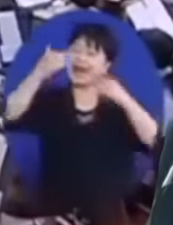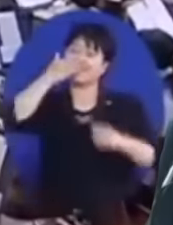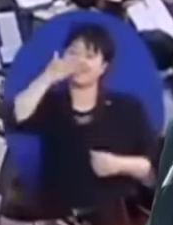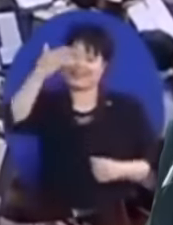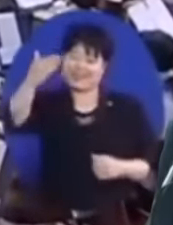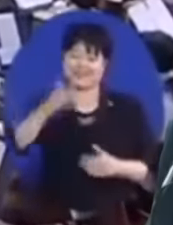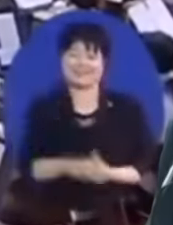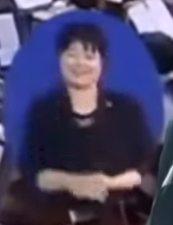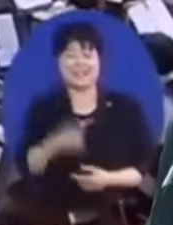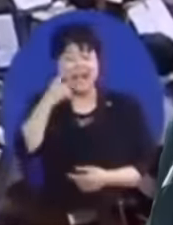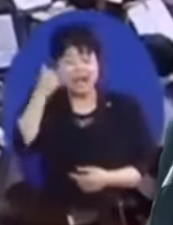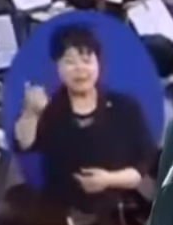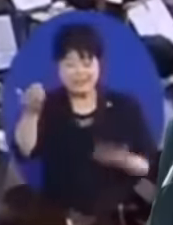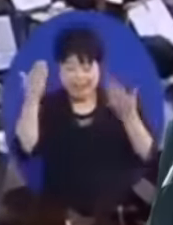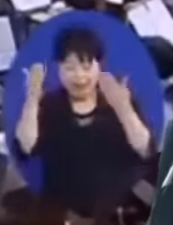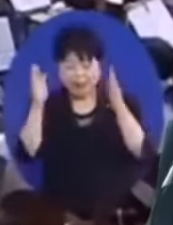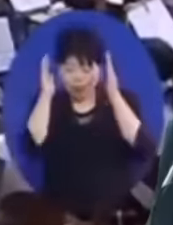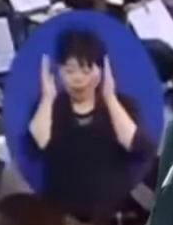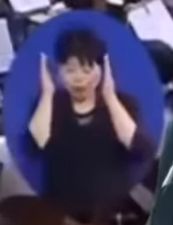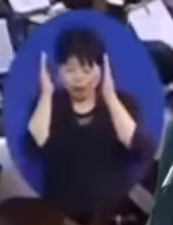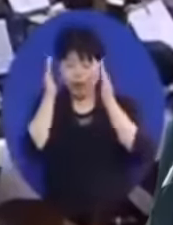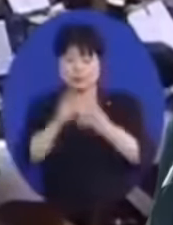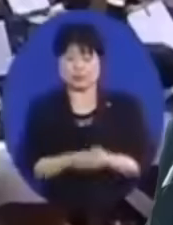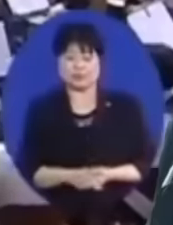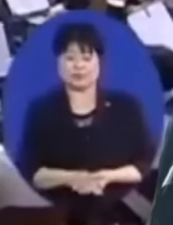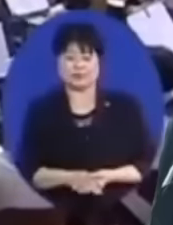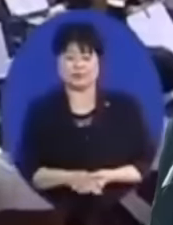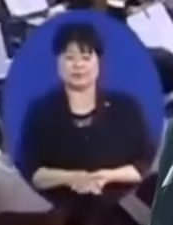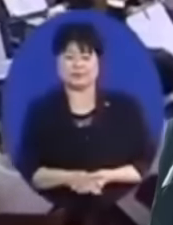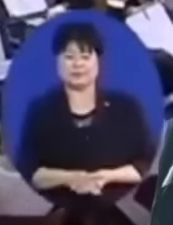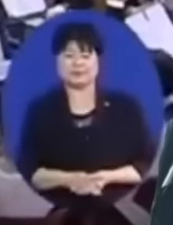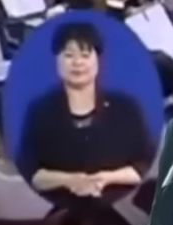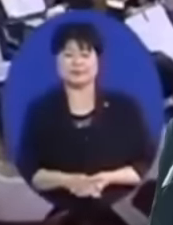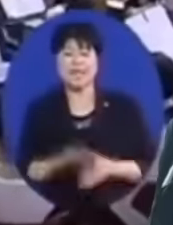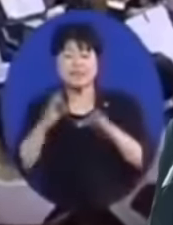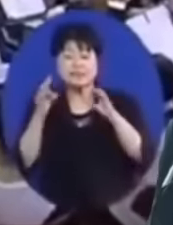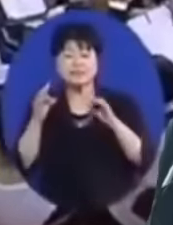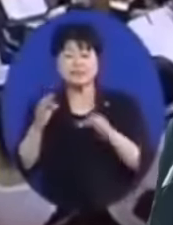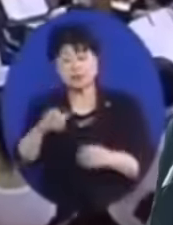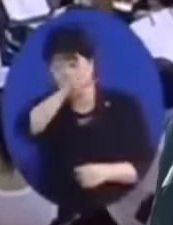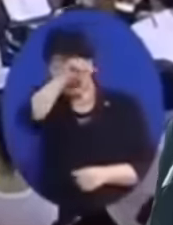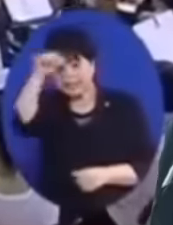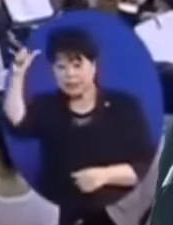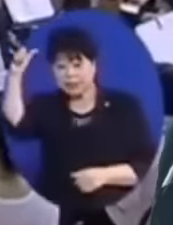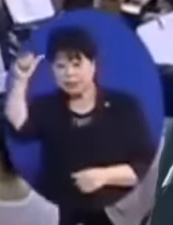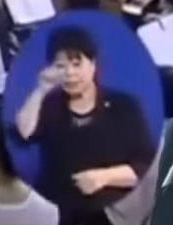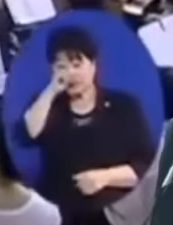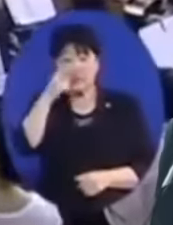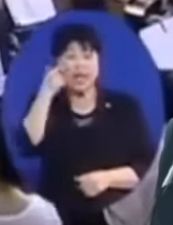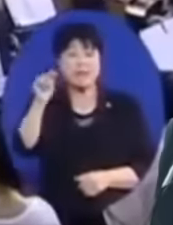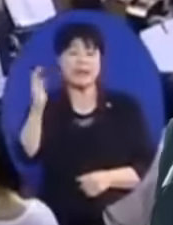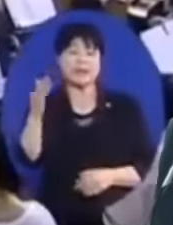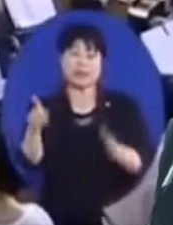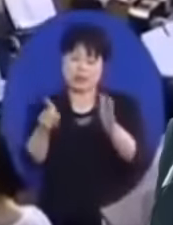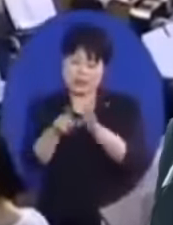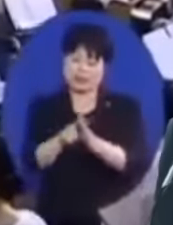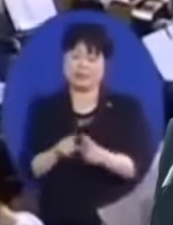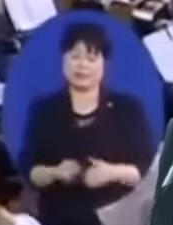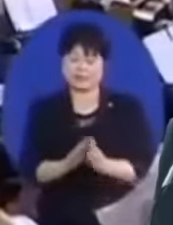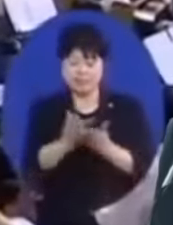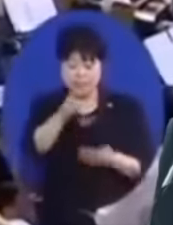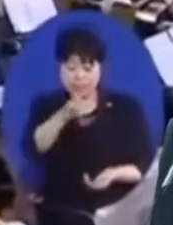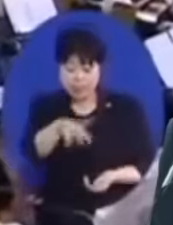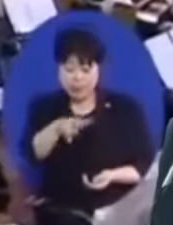것입니다. 아버지 학교 본부의 국제운동부장인 김승묵 장로는 좋은 아빠가 되기 프로젝트라는